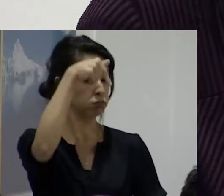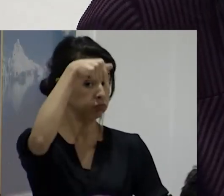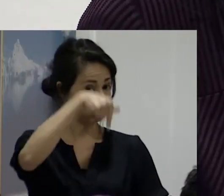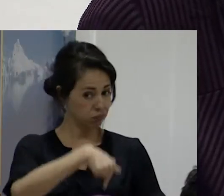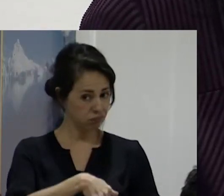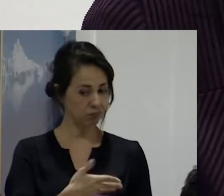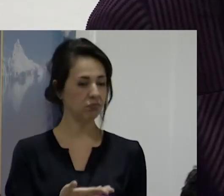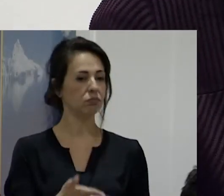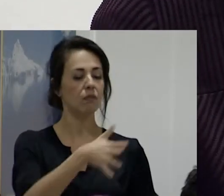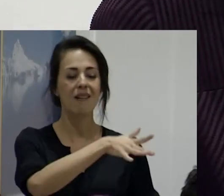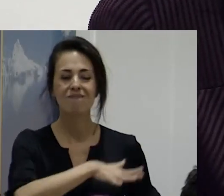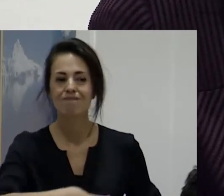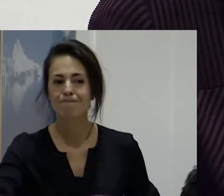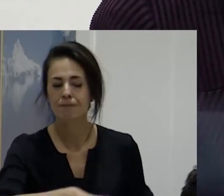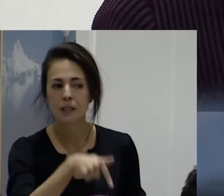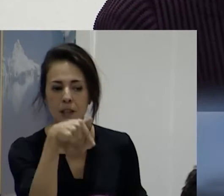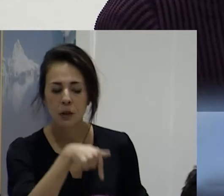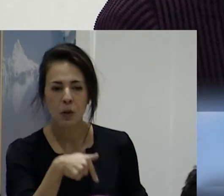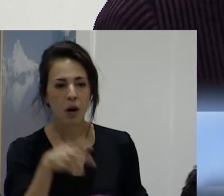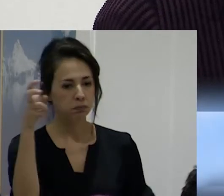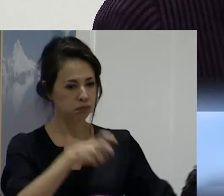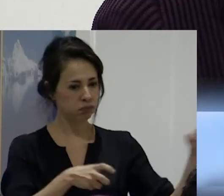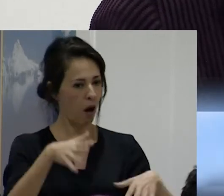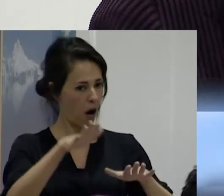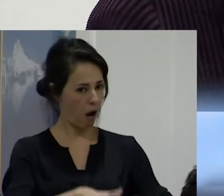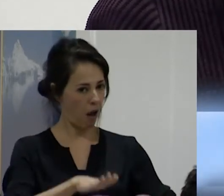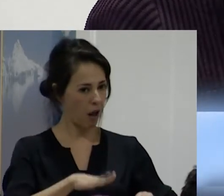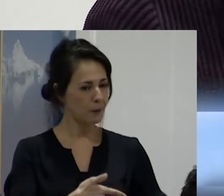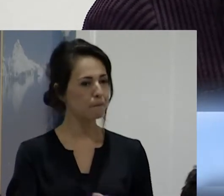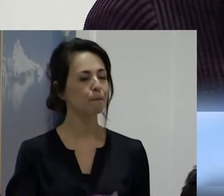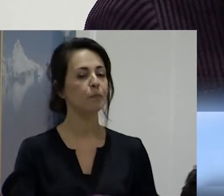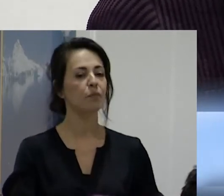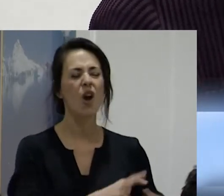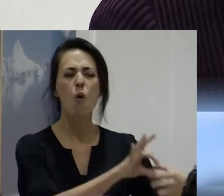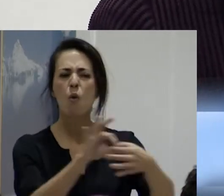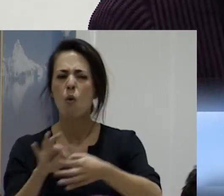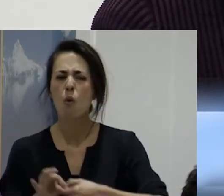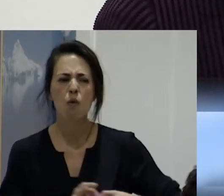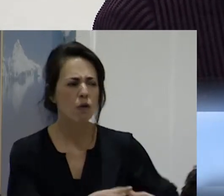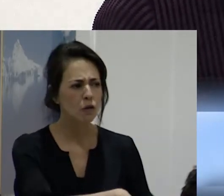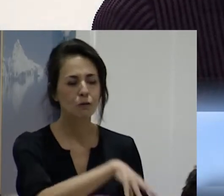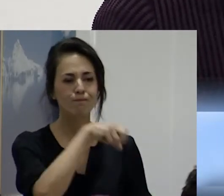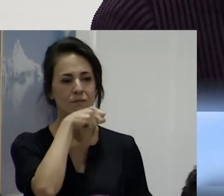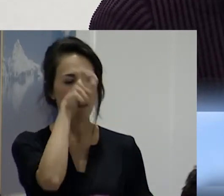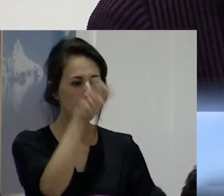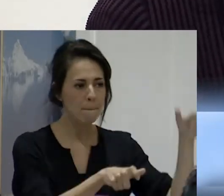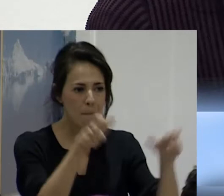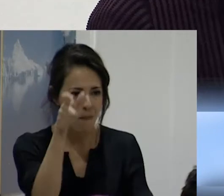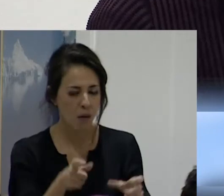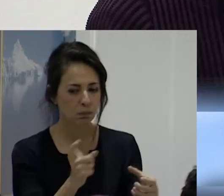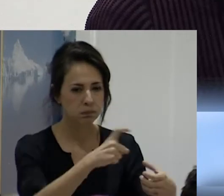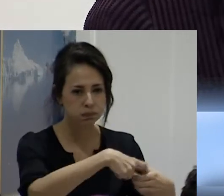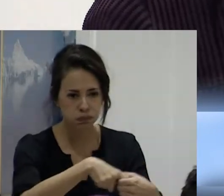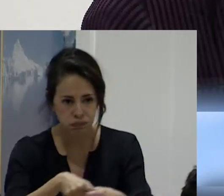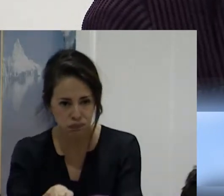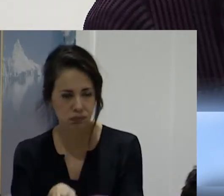l'entorn, el lloc en el qual ens trobem tots. La unió entre les persones que formen a les persones i que